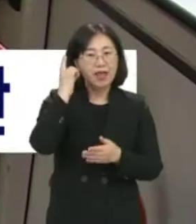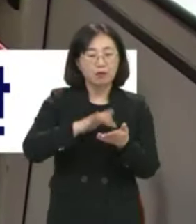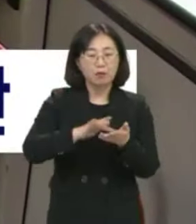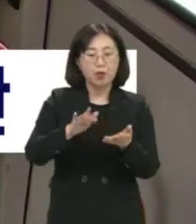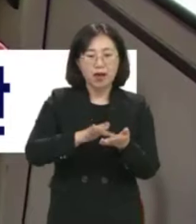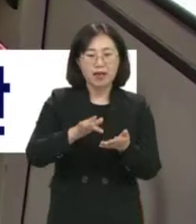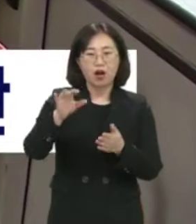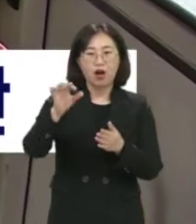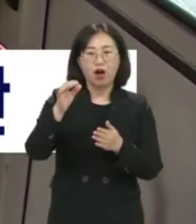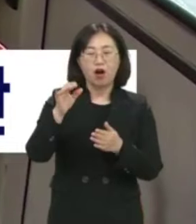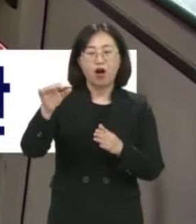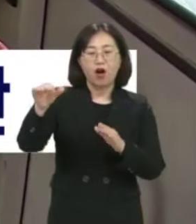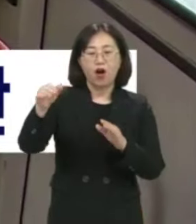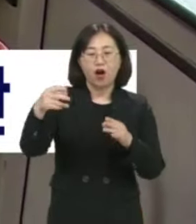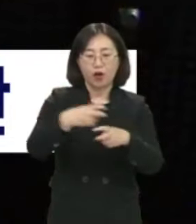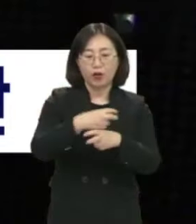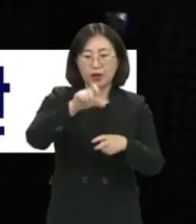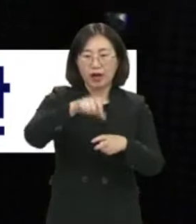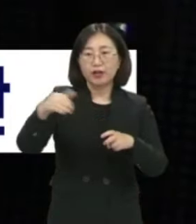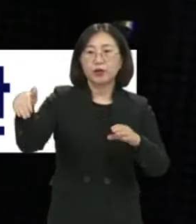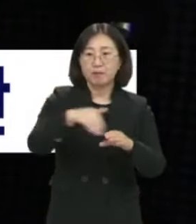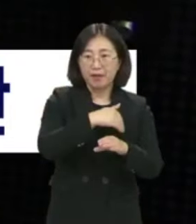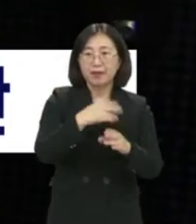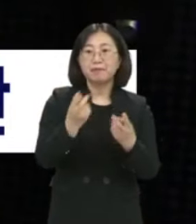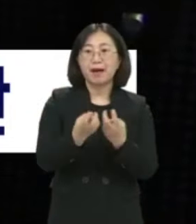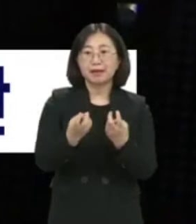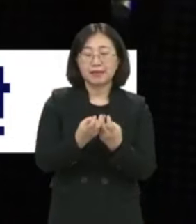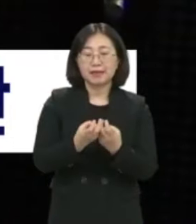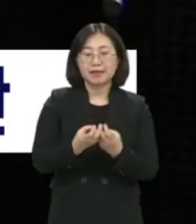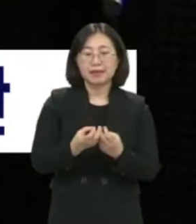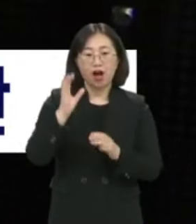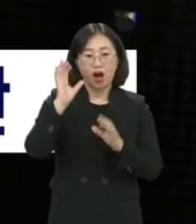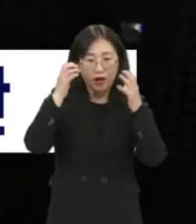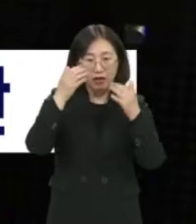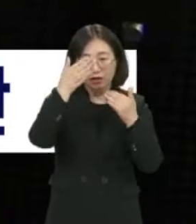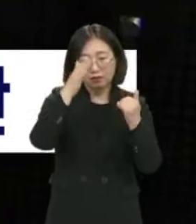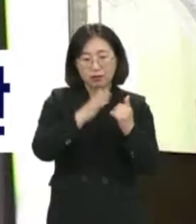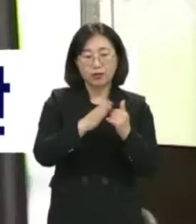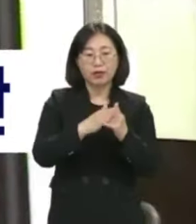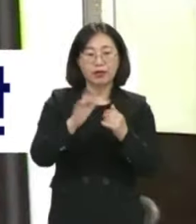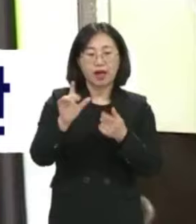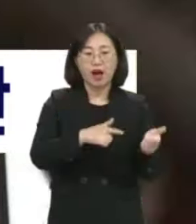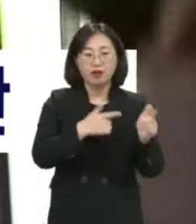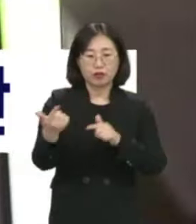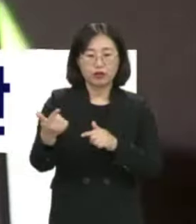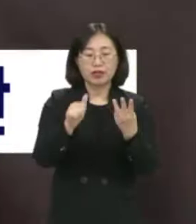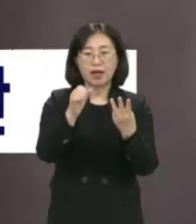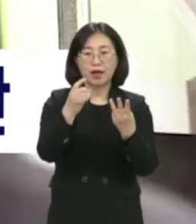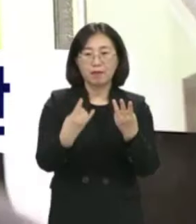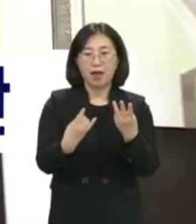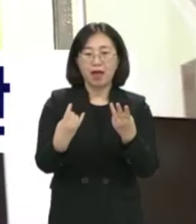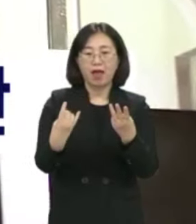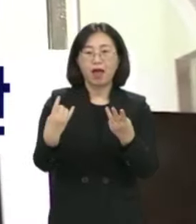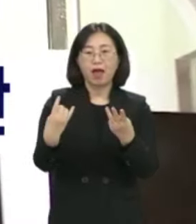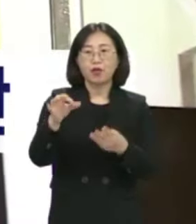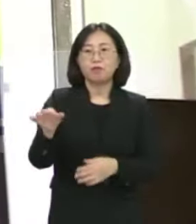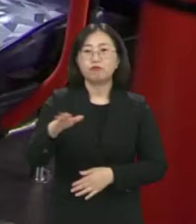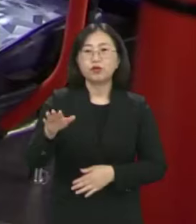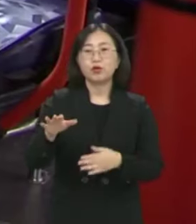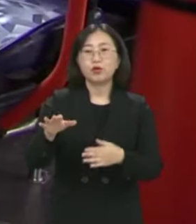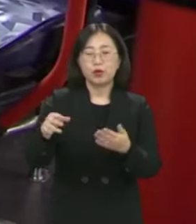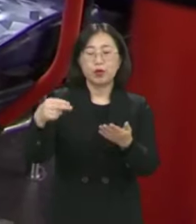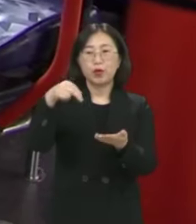마일리지를 교통 카드로 전송받는 방식이었습니다 어린이와 청소년은 하루 최대 3회까지 무료로 를 이용할 수